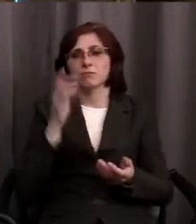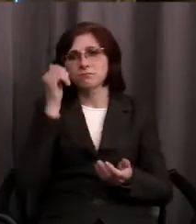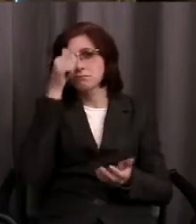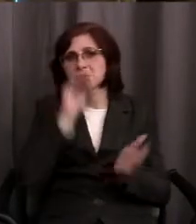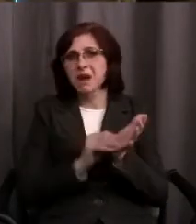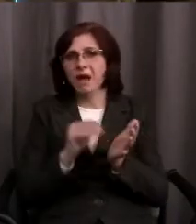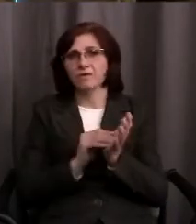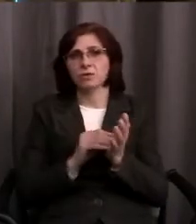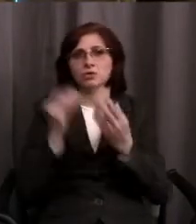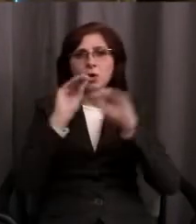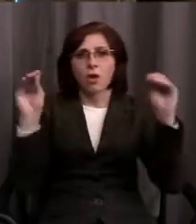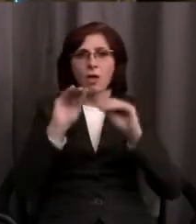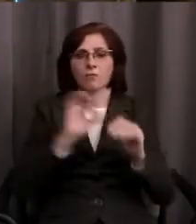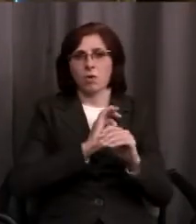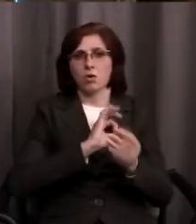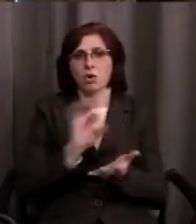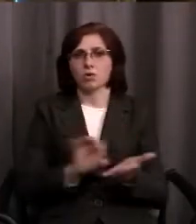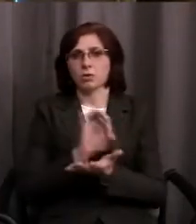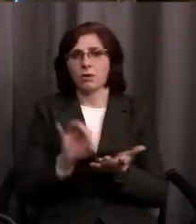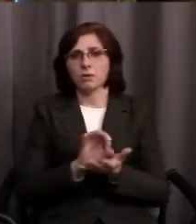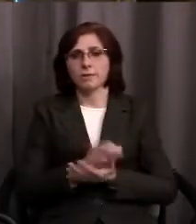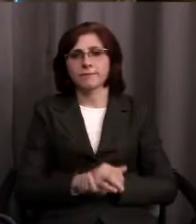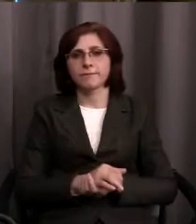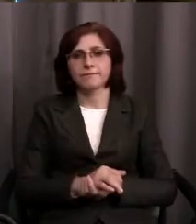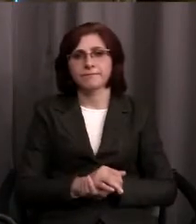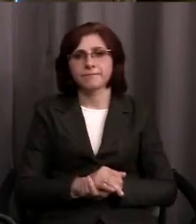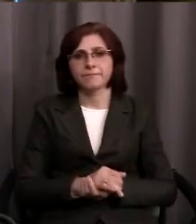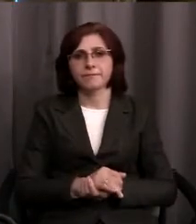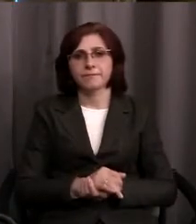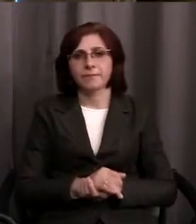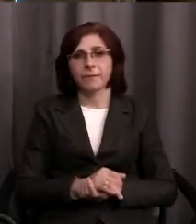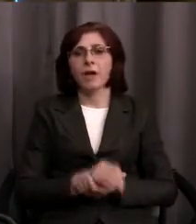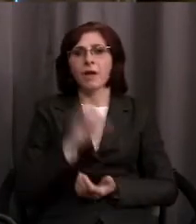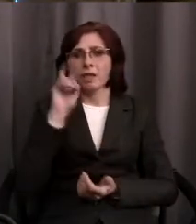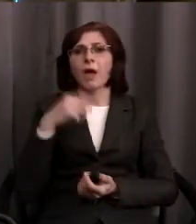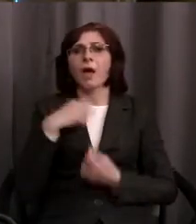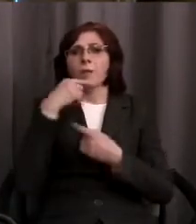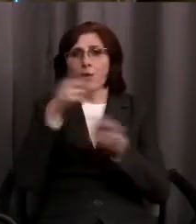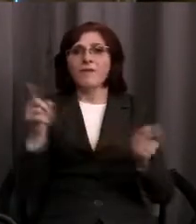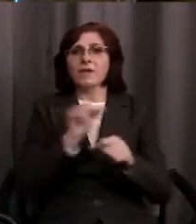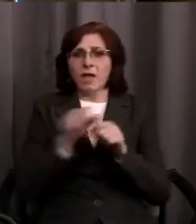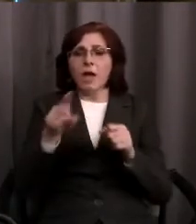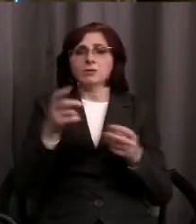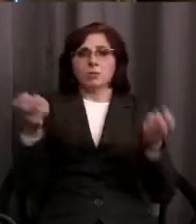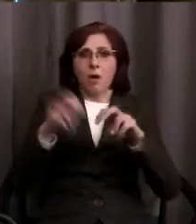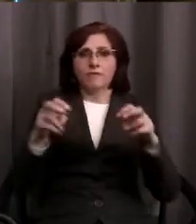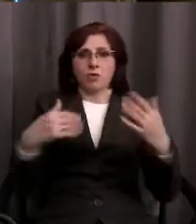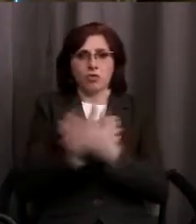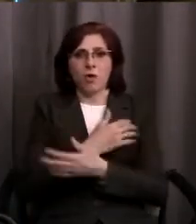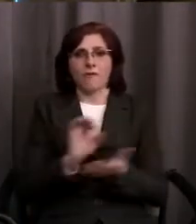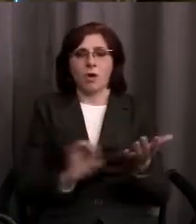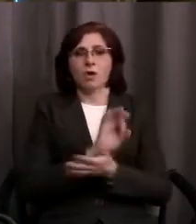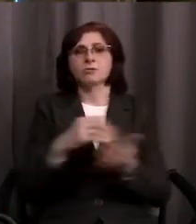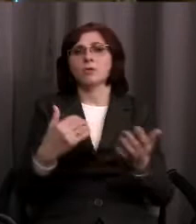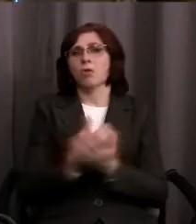praktyki, szkolenia w swoich ośrodkach. Oczywiście, powiedziałem, takie ośrodki powstają, takie stowarzyszenia,